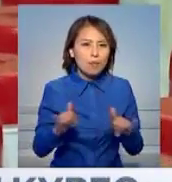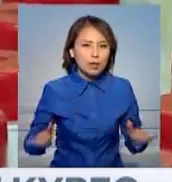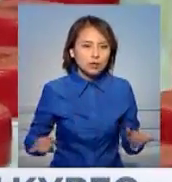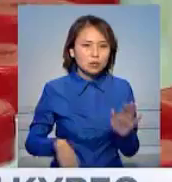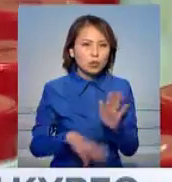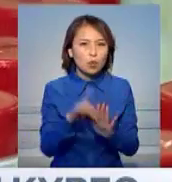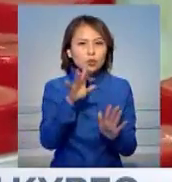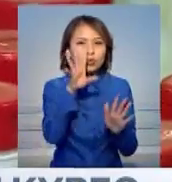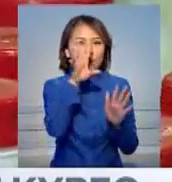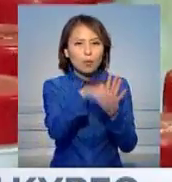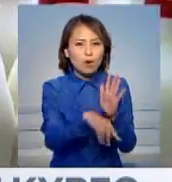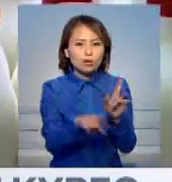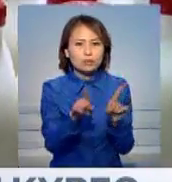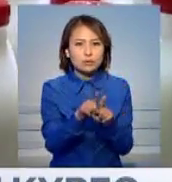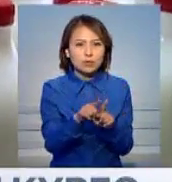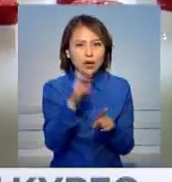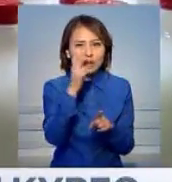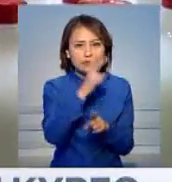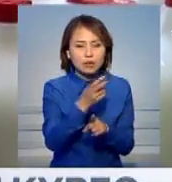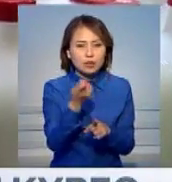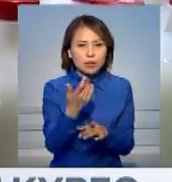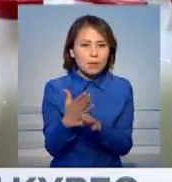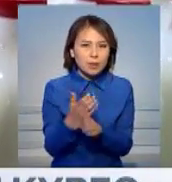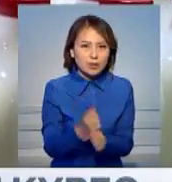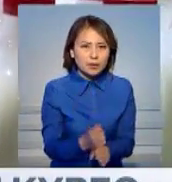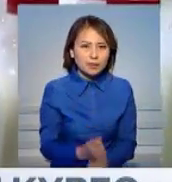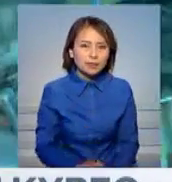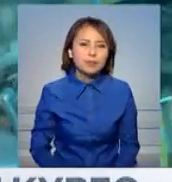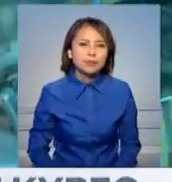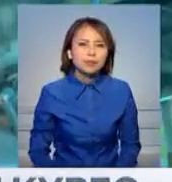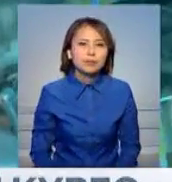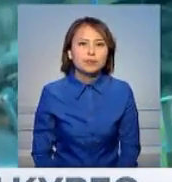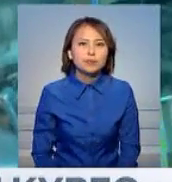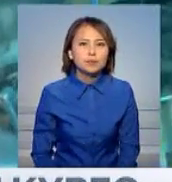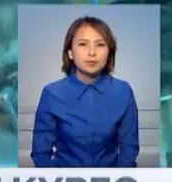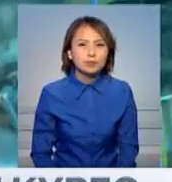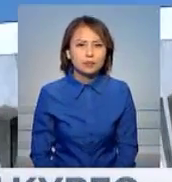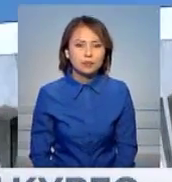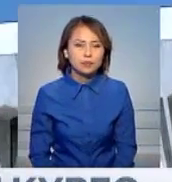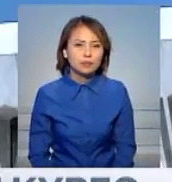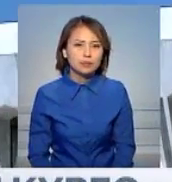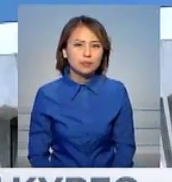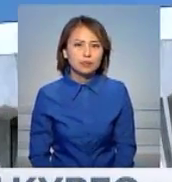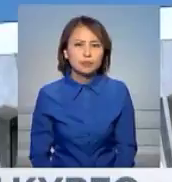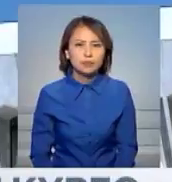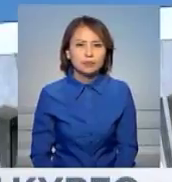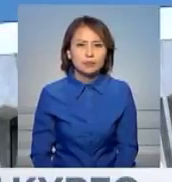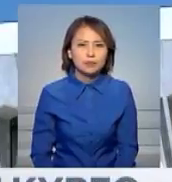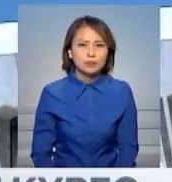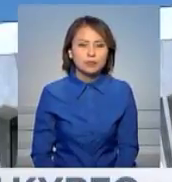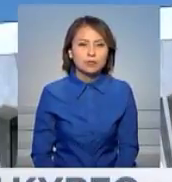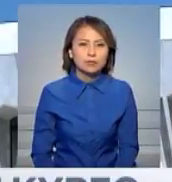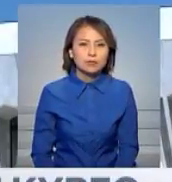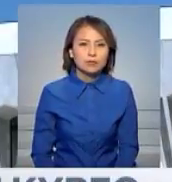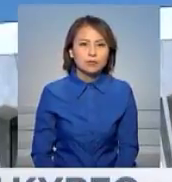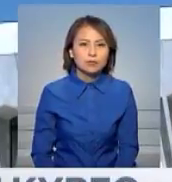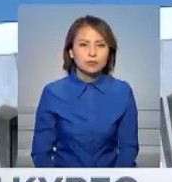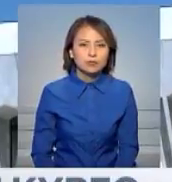одаққа кіруі көлеңкелі сектордың азаюына негіз қалап отыр. Жансұлу Дүйсенәлі, Бақыт Чермашев, Хабар 24, Бішкек.